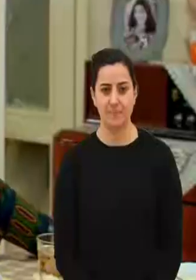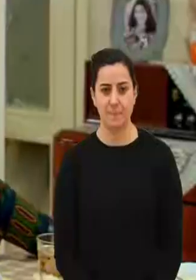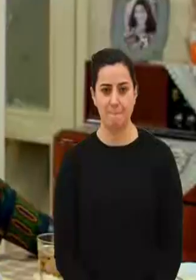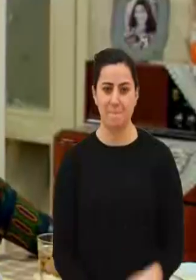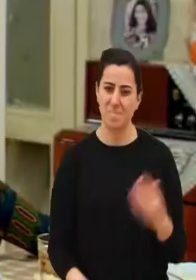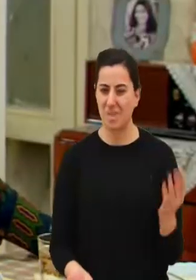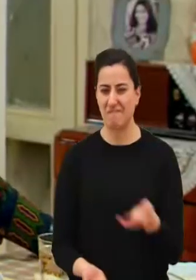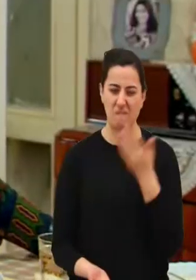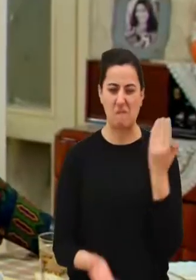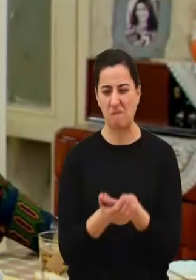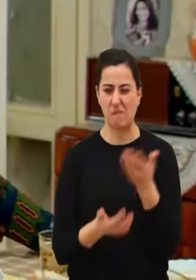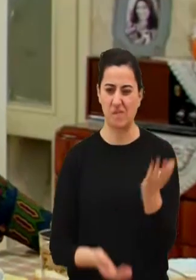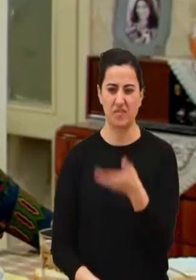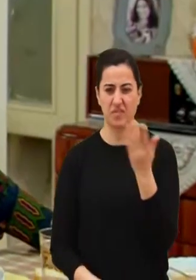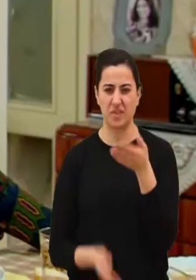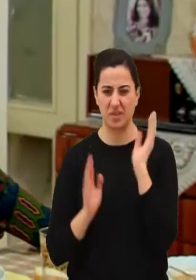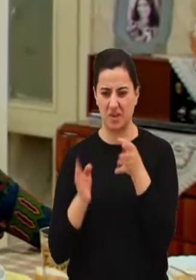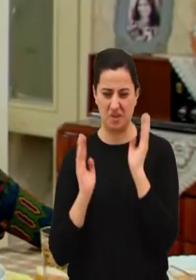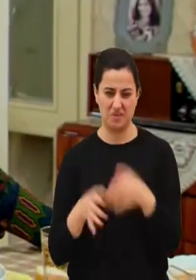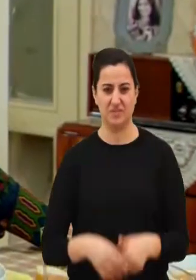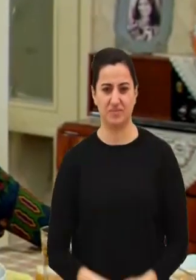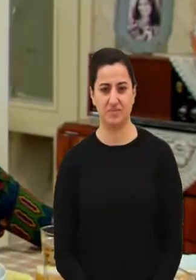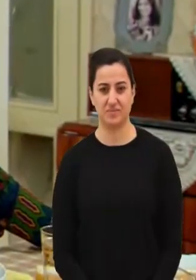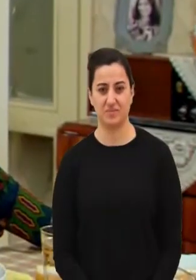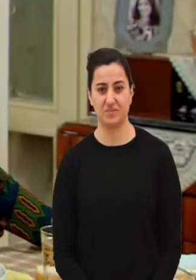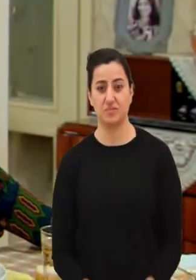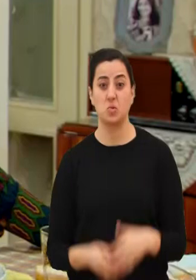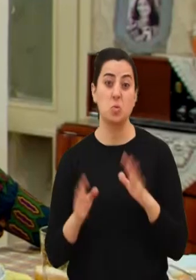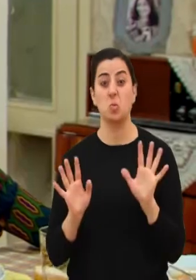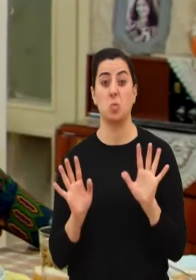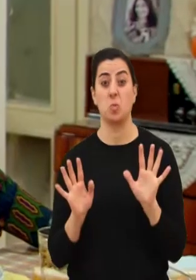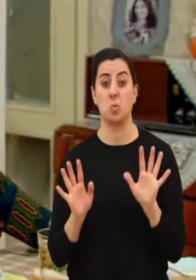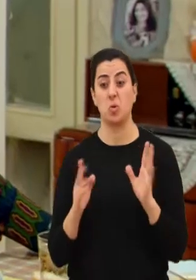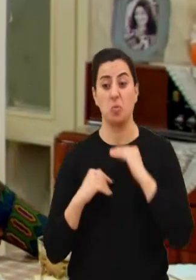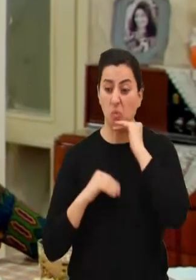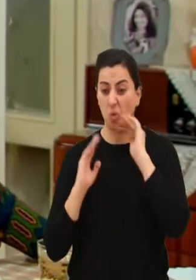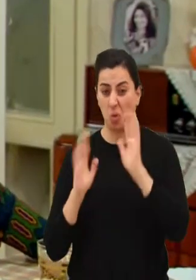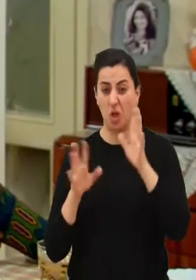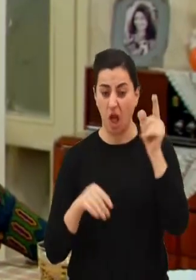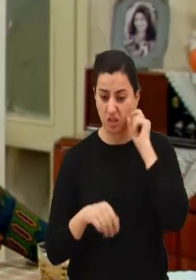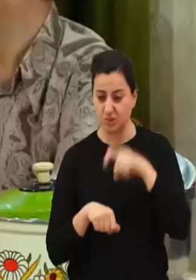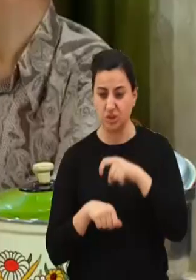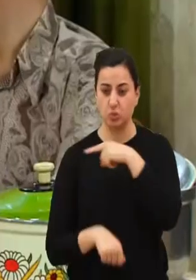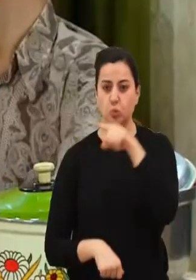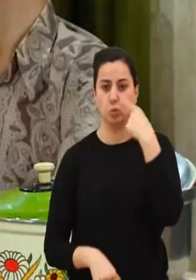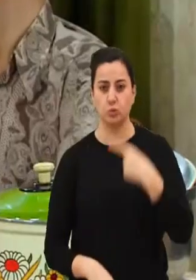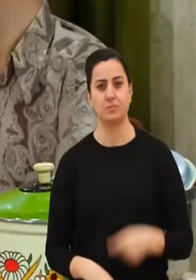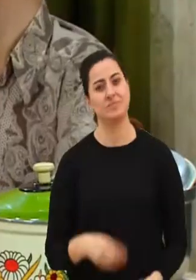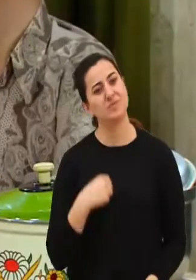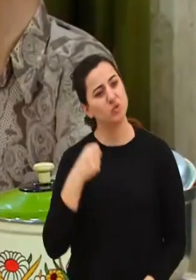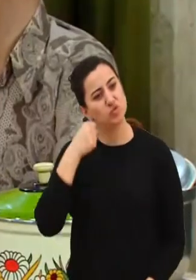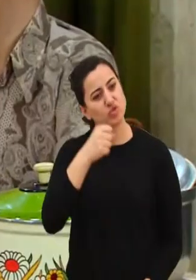Tamam. Ah, var ya siz böylesiniz. Ah gençler, ah gençler ya. Yüce çıkartıyorsunuz ya. Yeter ya. Adam sinirlenmiş ya. Anne geberteceğim